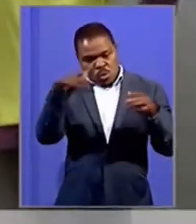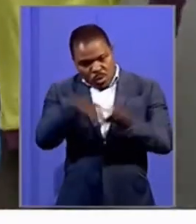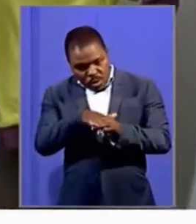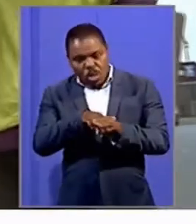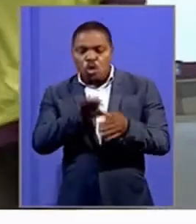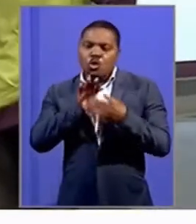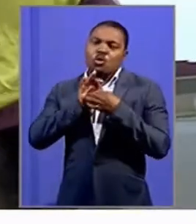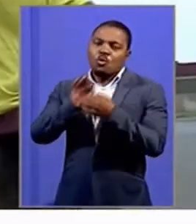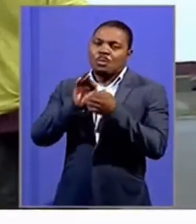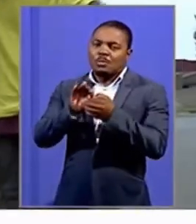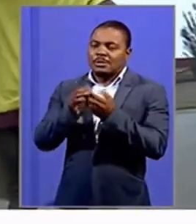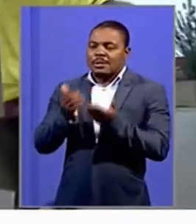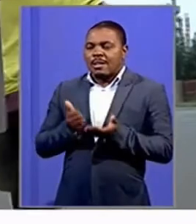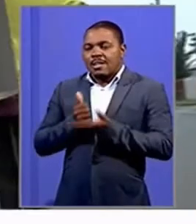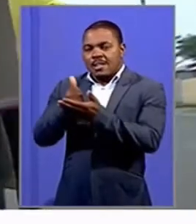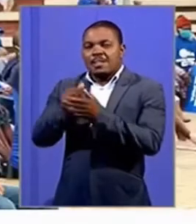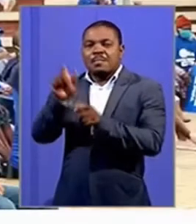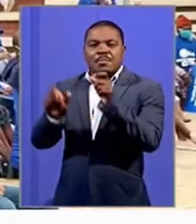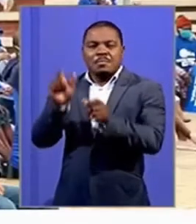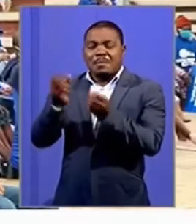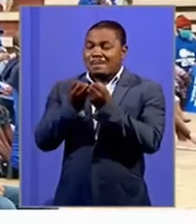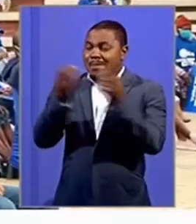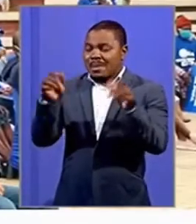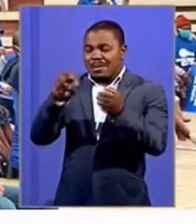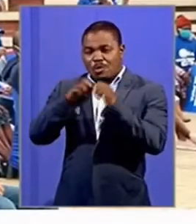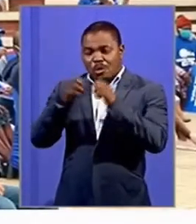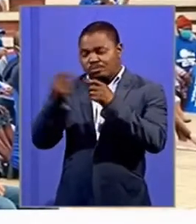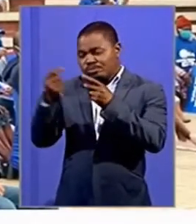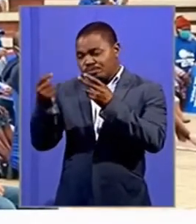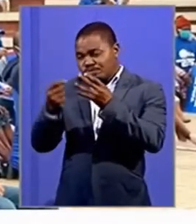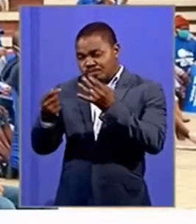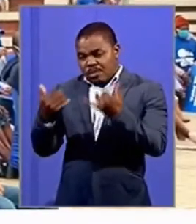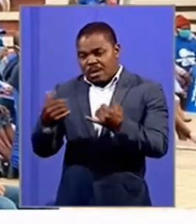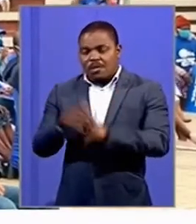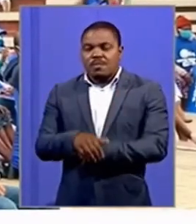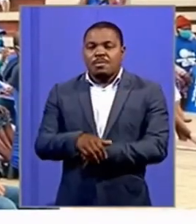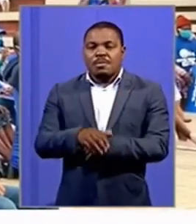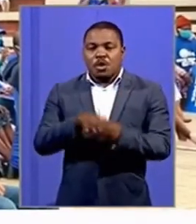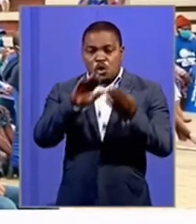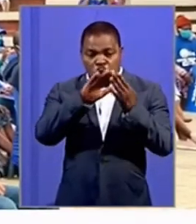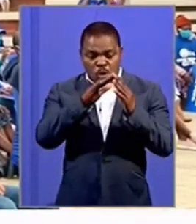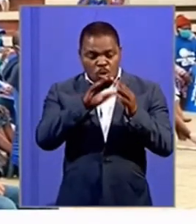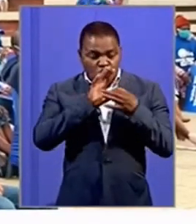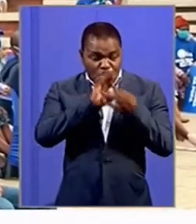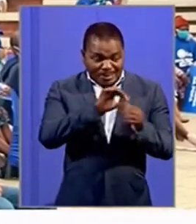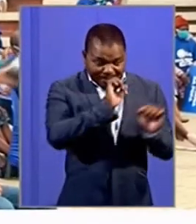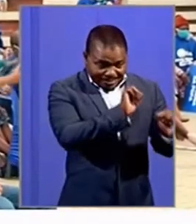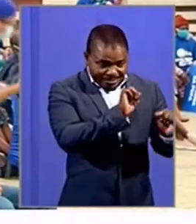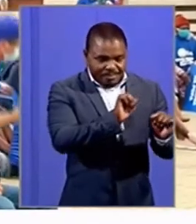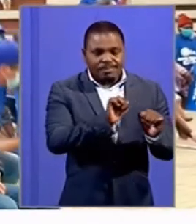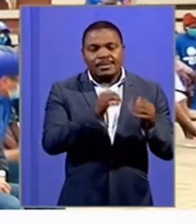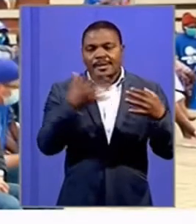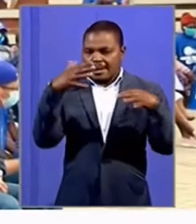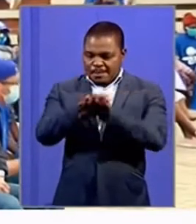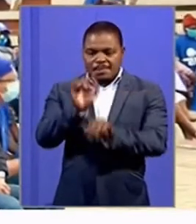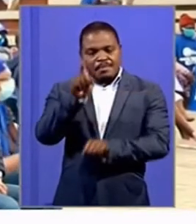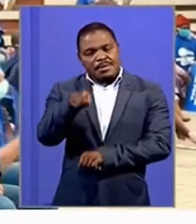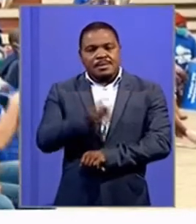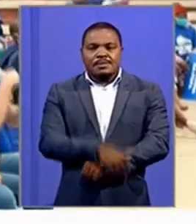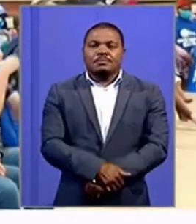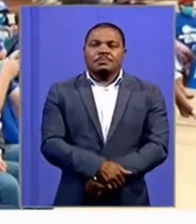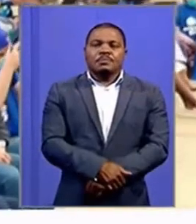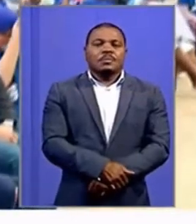go thusa batho gore mathata a mangata a ntseng re bua ka ona ana le di-commitment tse ntseng ba di etsa ba di fitlhela.